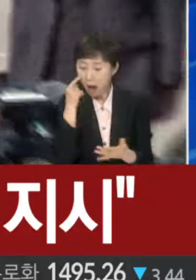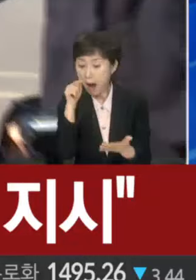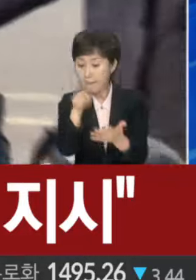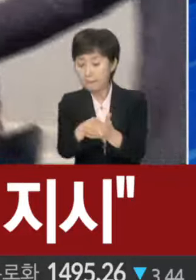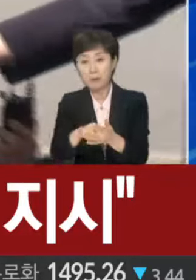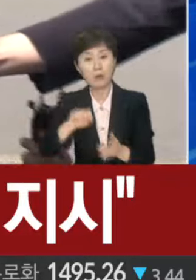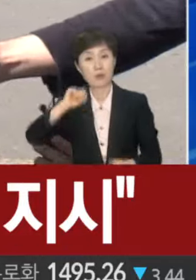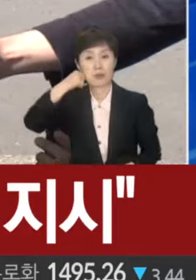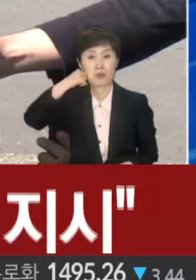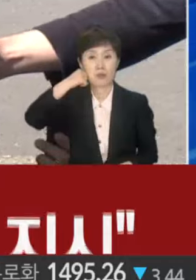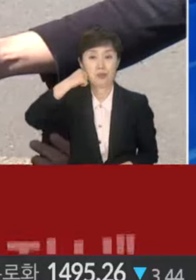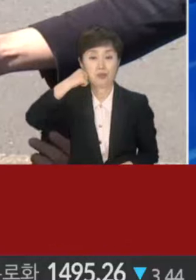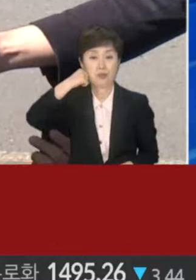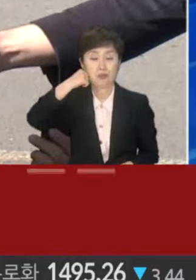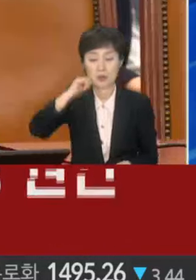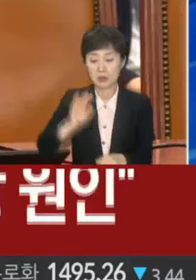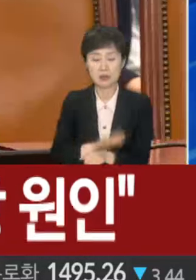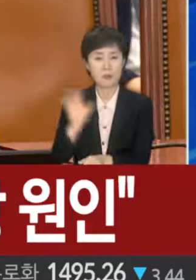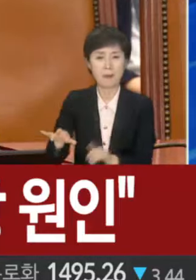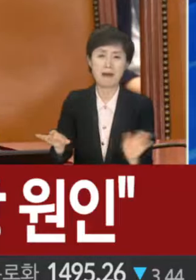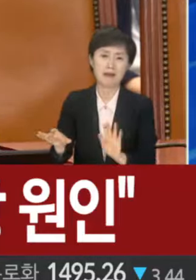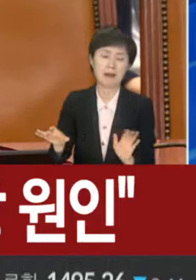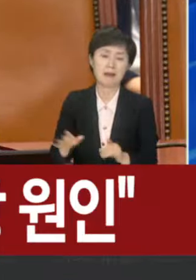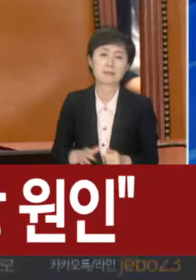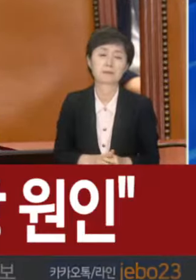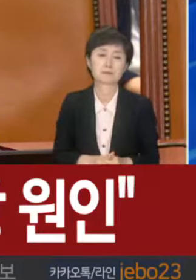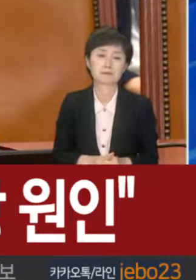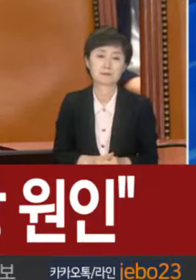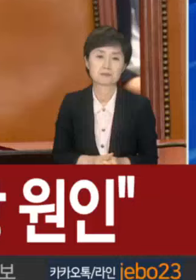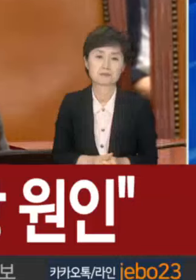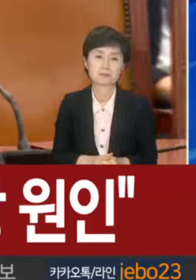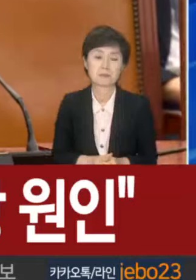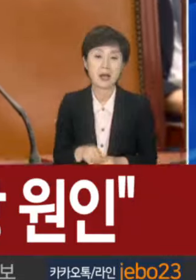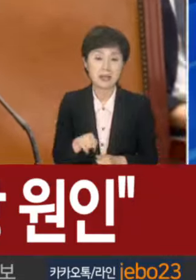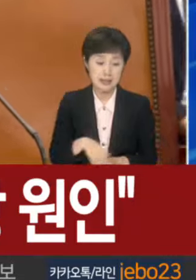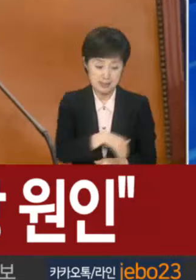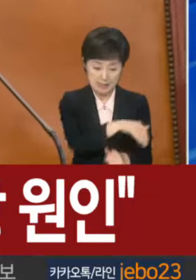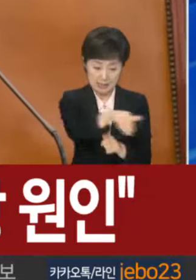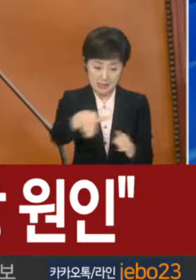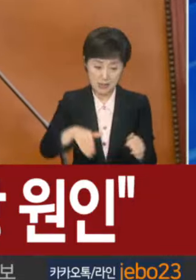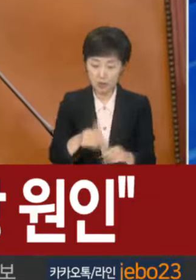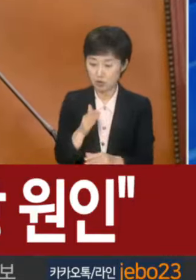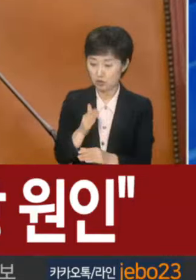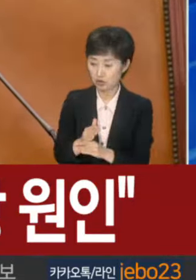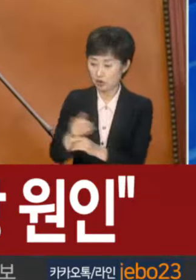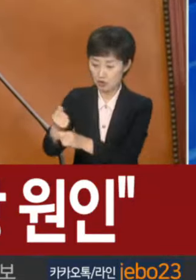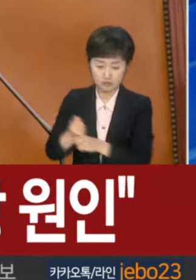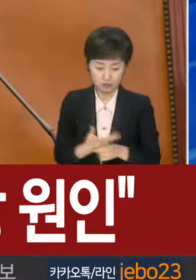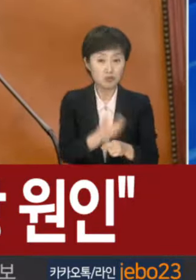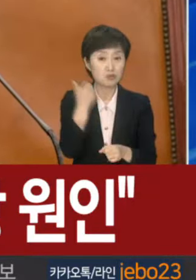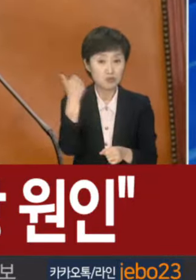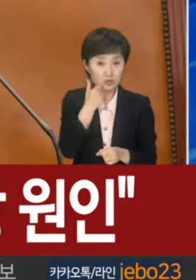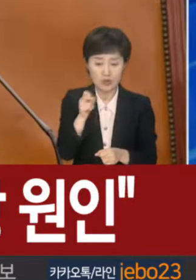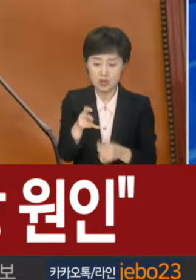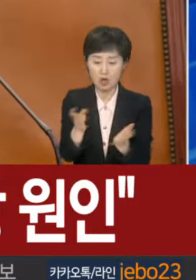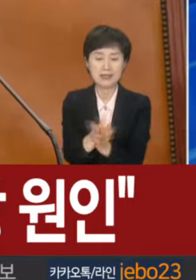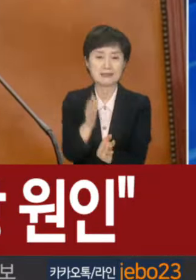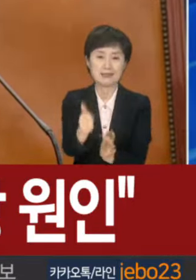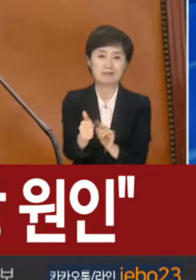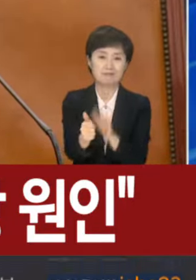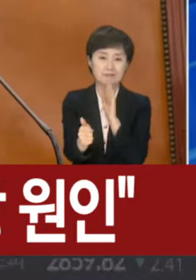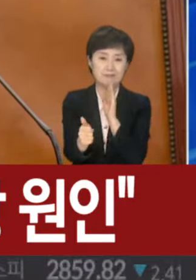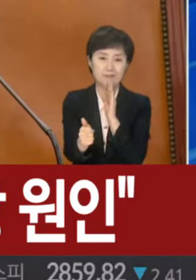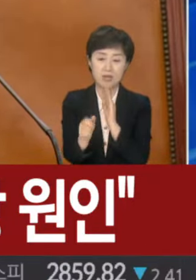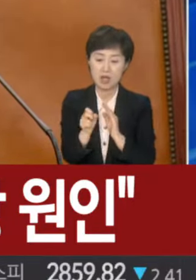대한 예견 가능성도 없다고 봐서 책임이 없다고 판단을 한 것 같고요. 예. 이 모든 상황을 중간에서 중재할 책임이 있는 것이 여단장이라고 본 겁니다.